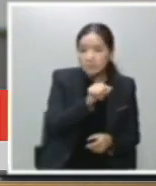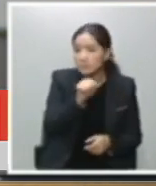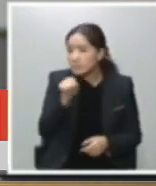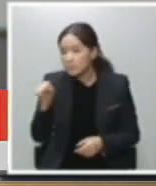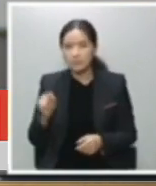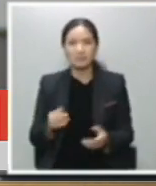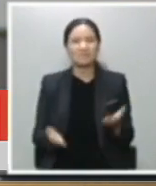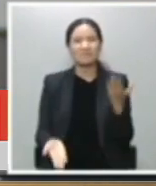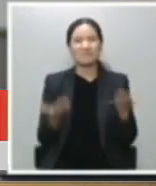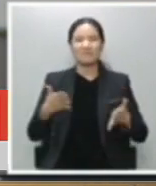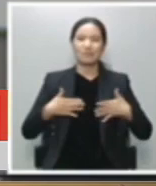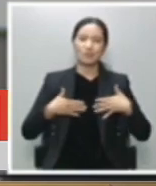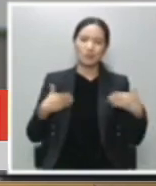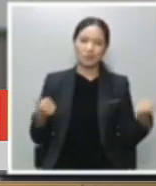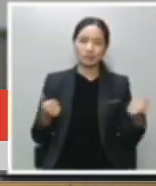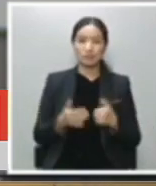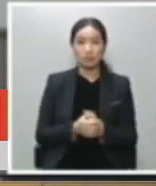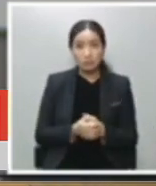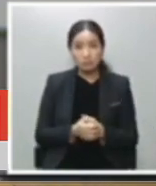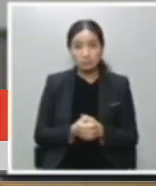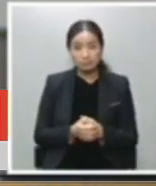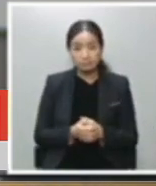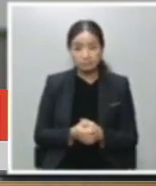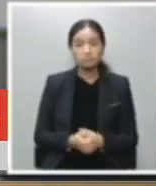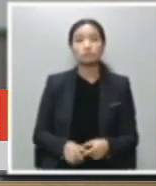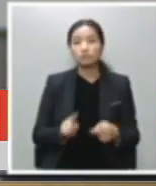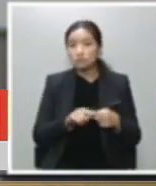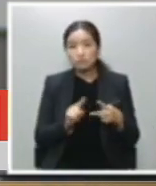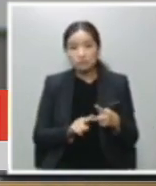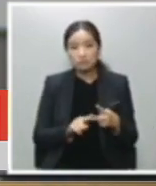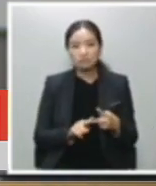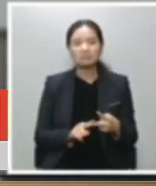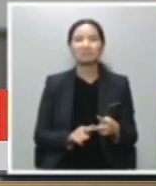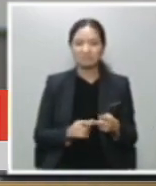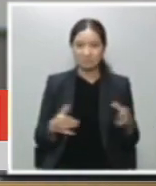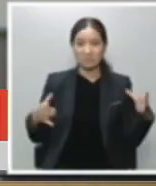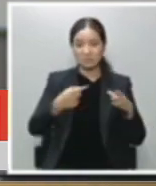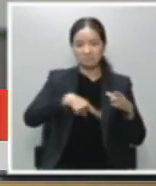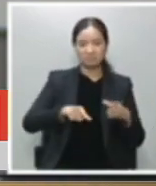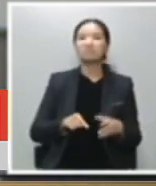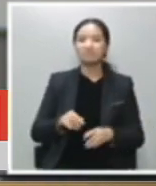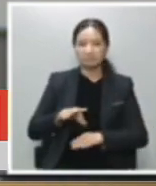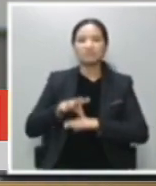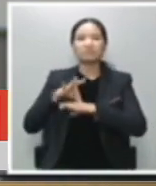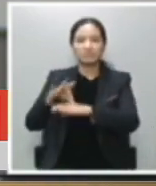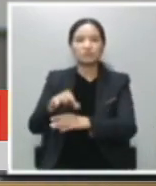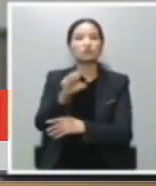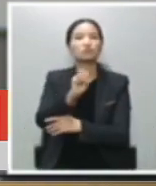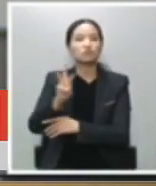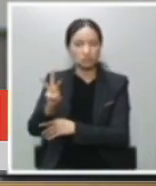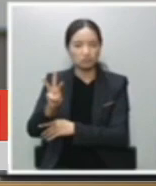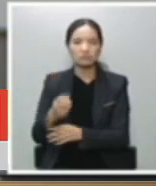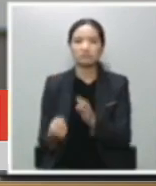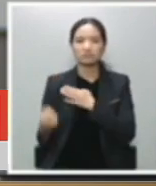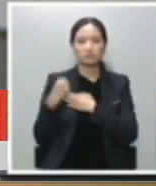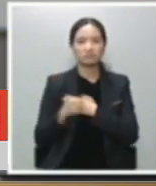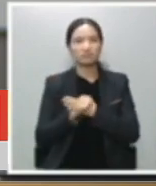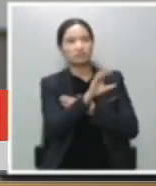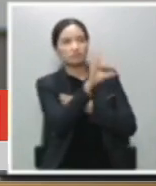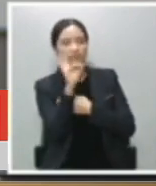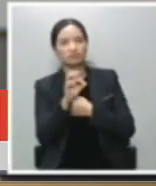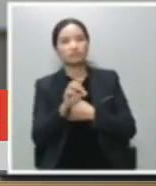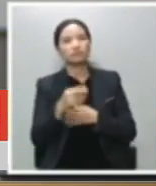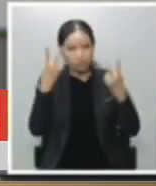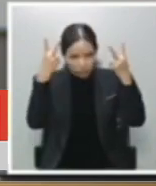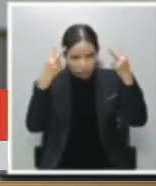2. คณะรัฐประหารแต่งตั้งสว.เองและให้มีอำนาจในการเลือกนายกรัฐมนตรี